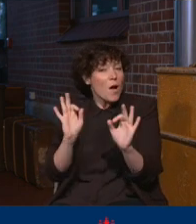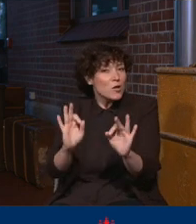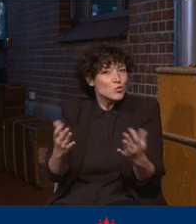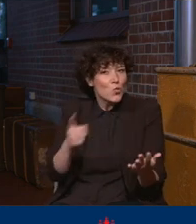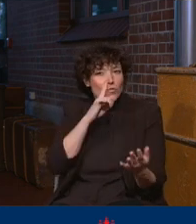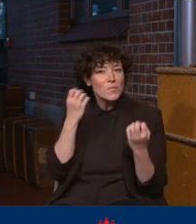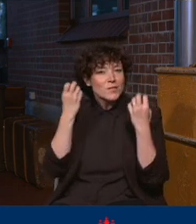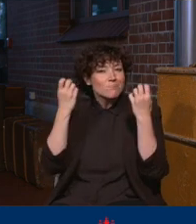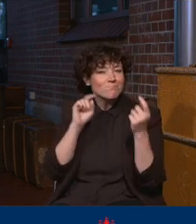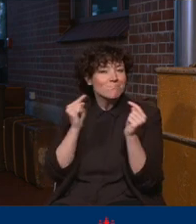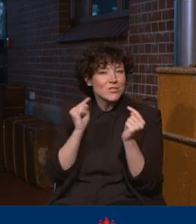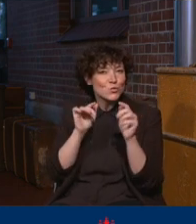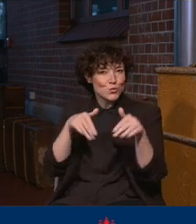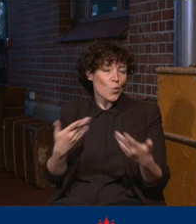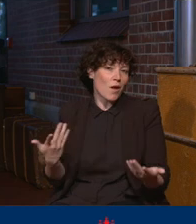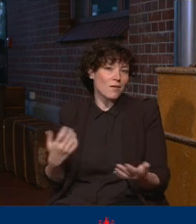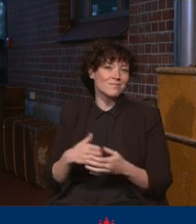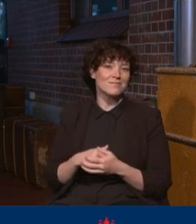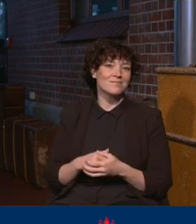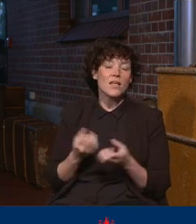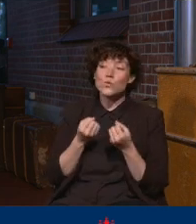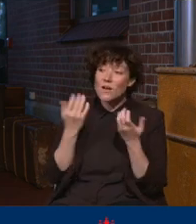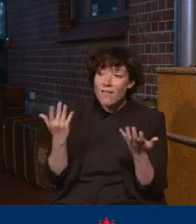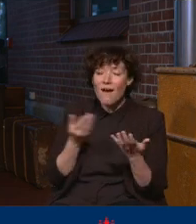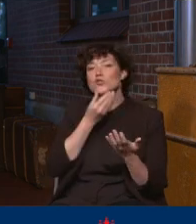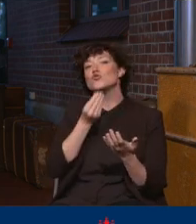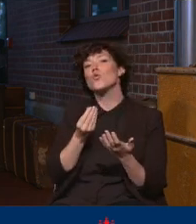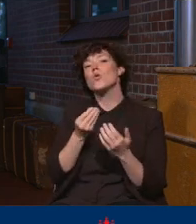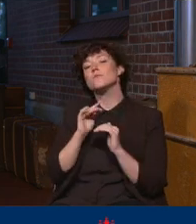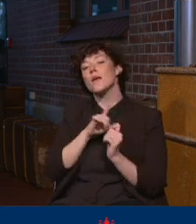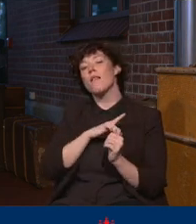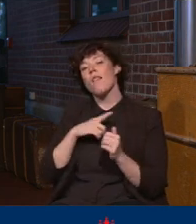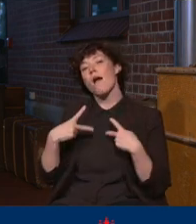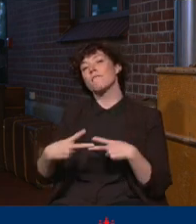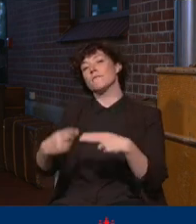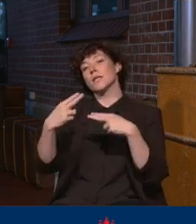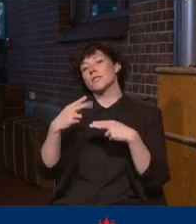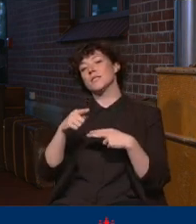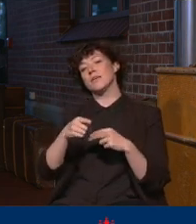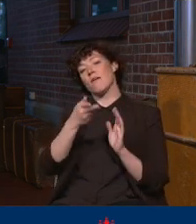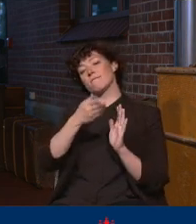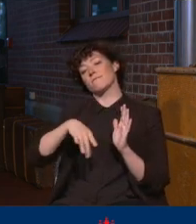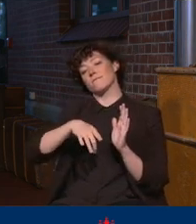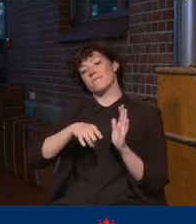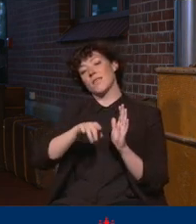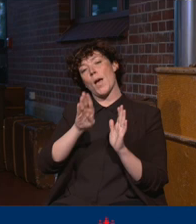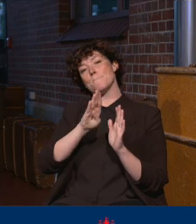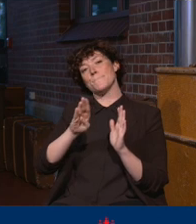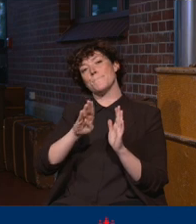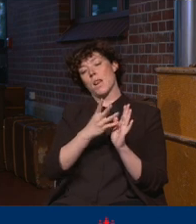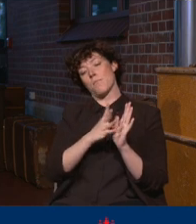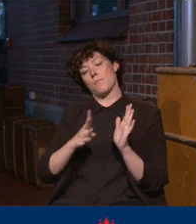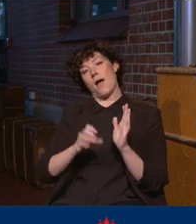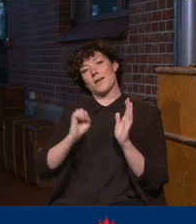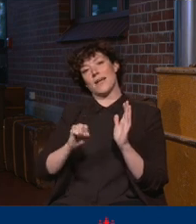bisschen aufregend wird also klar wäre es schön wenn man langfristig diese westliche kannte dieses neuen bildet es noch mal